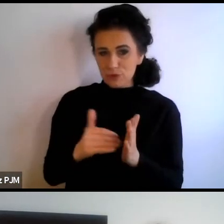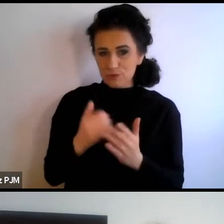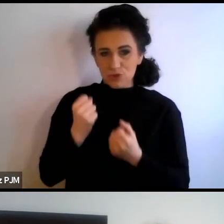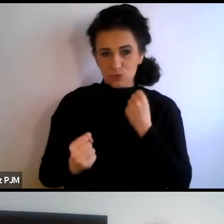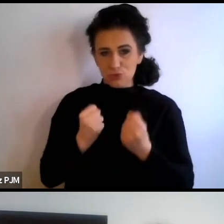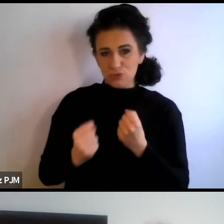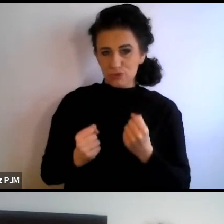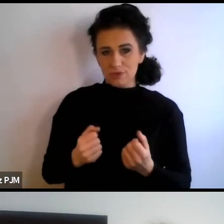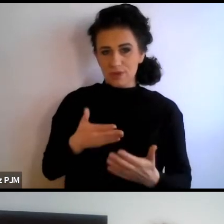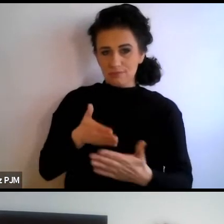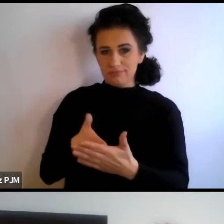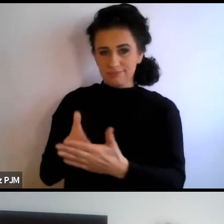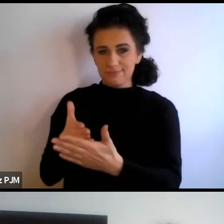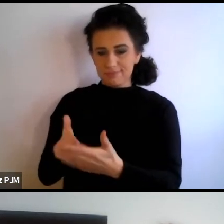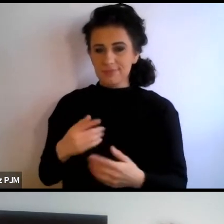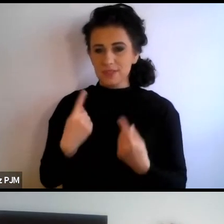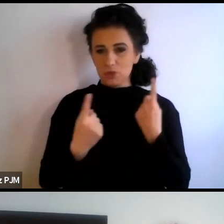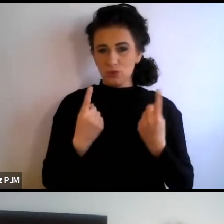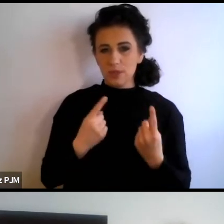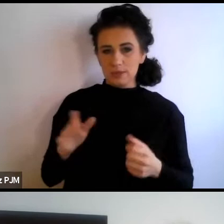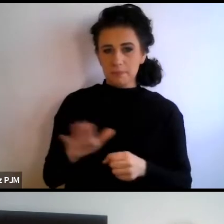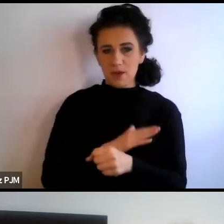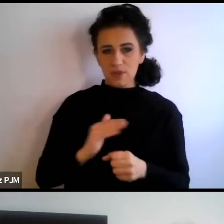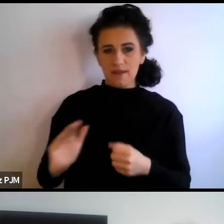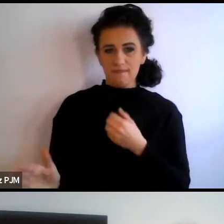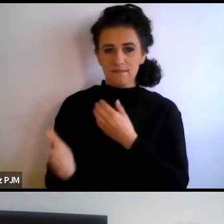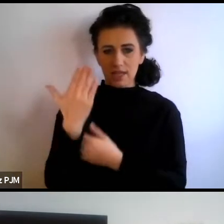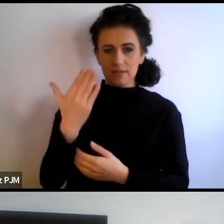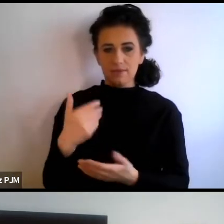sytuacji pełnej wyzwań, bo daje nam też dużo plusów.